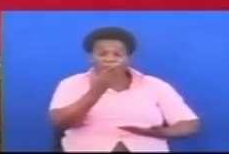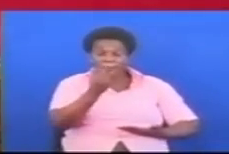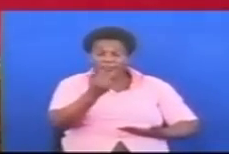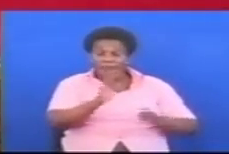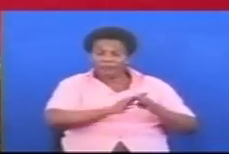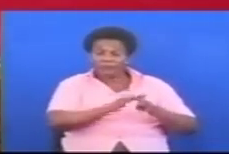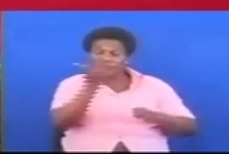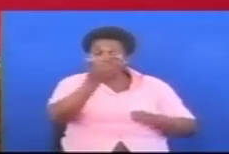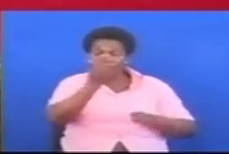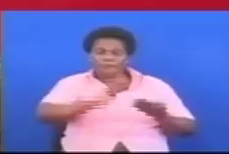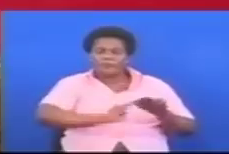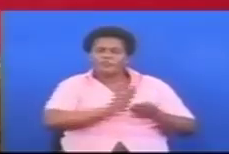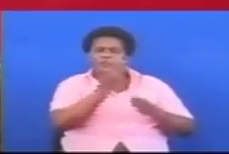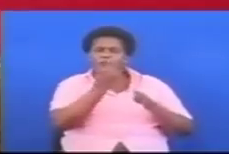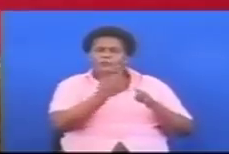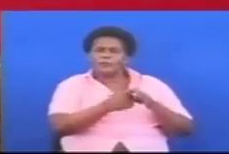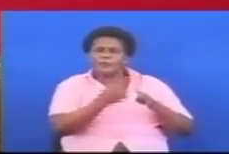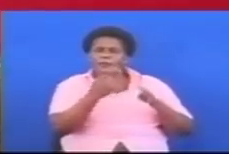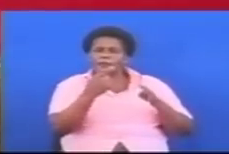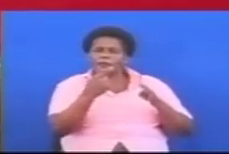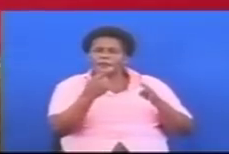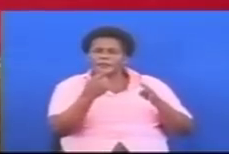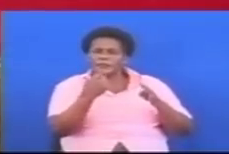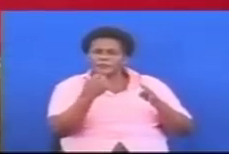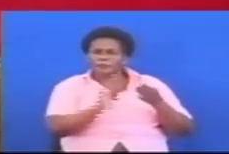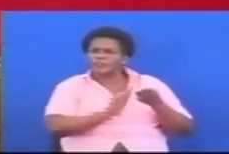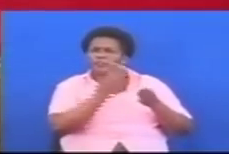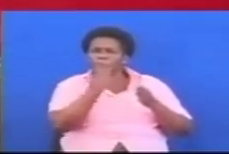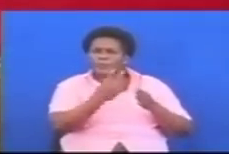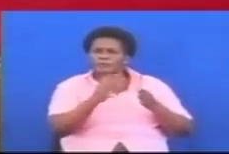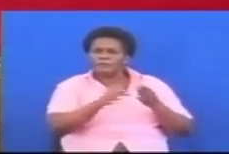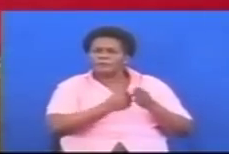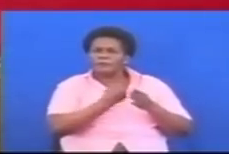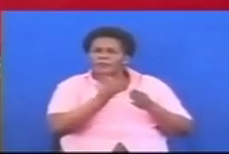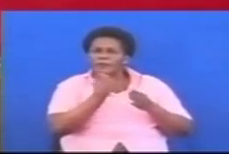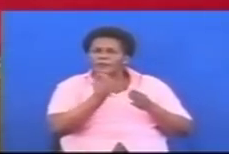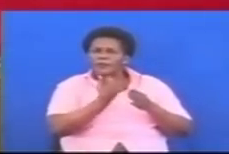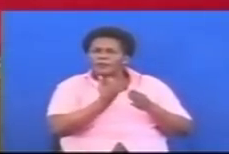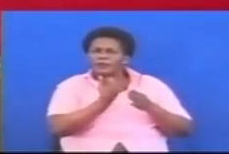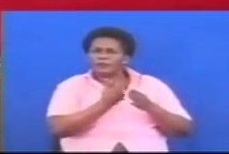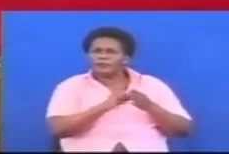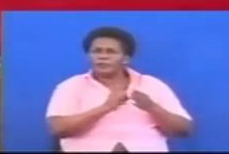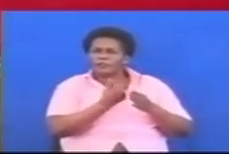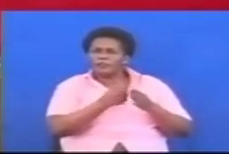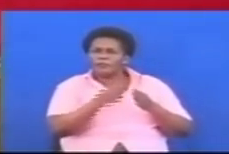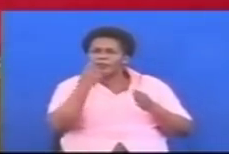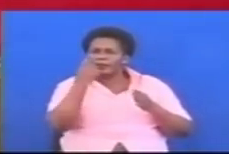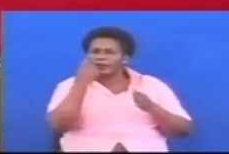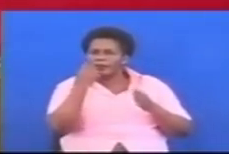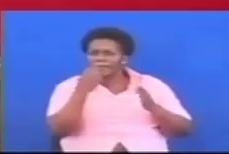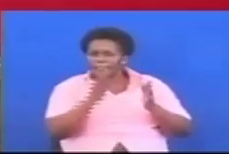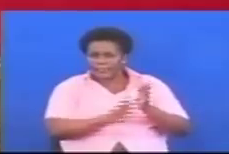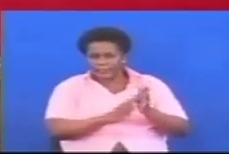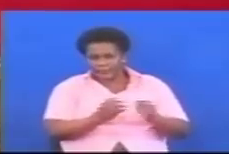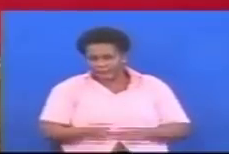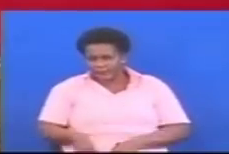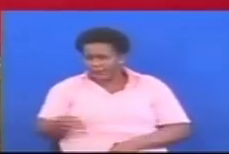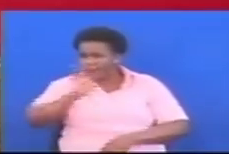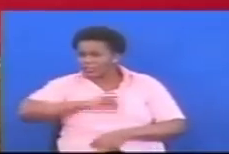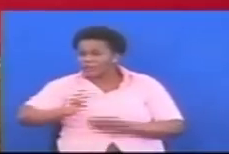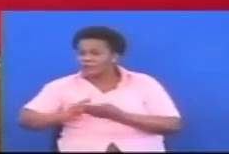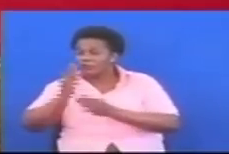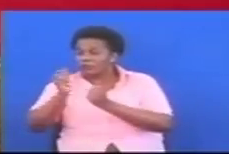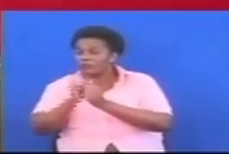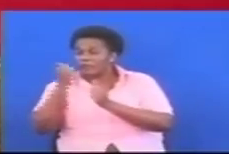shilingi bilioni 2,905,000 sawa na 46%, na mishahara shilingi bilioni